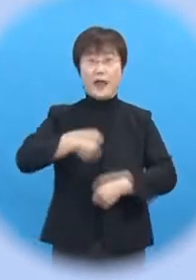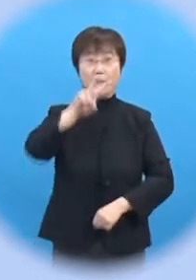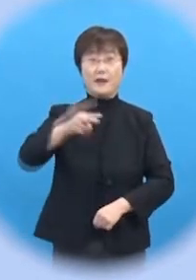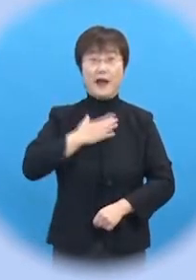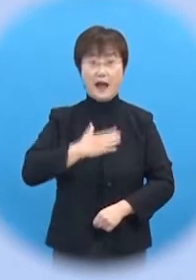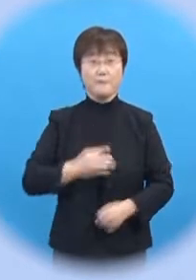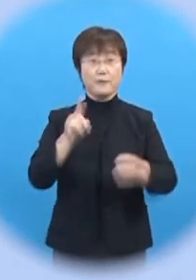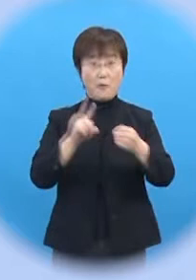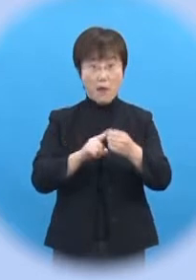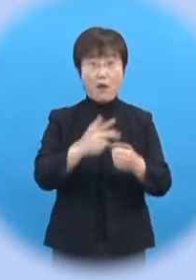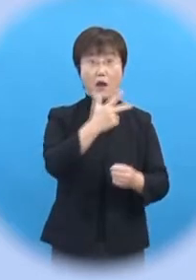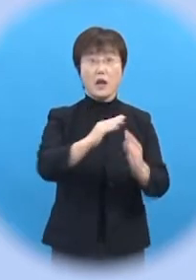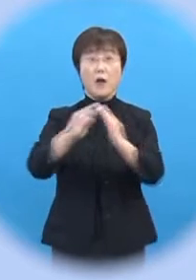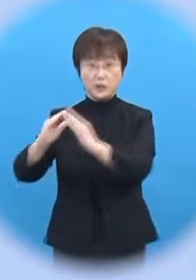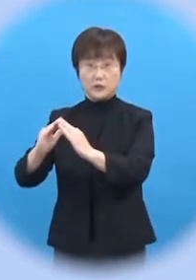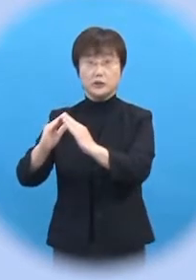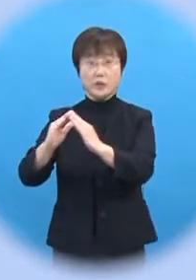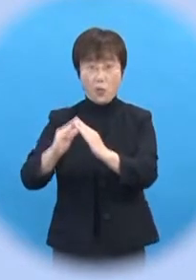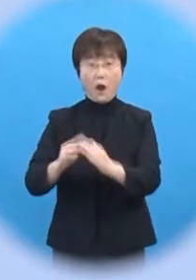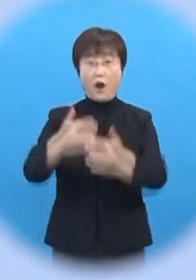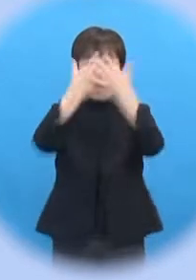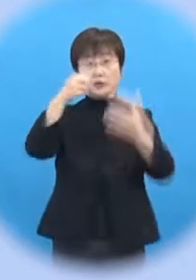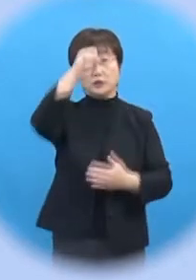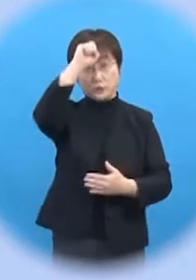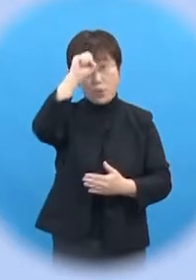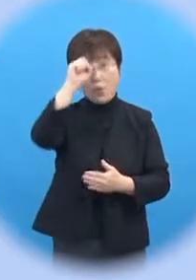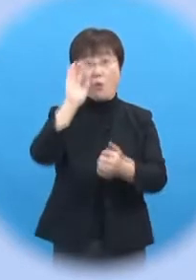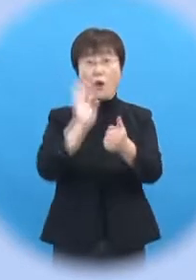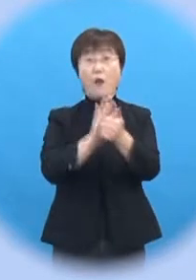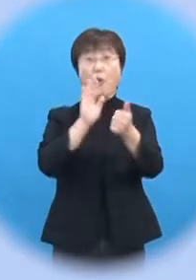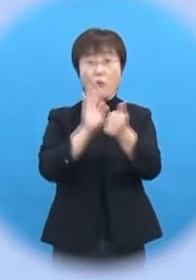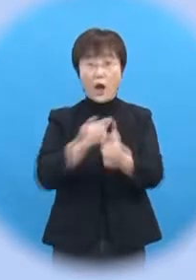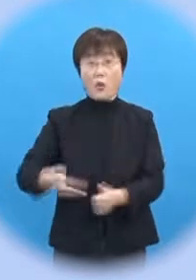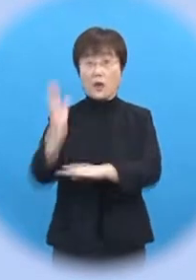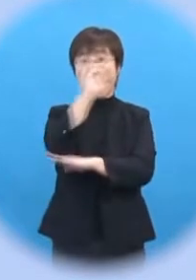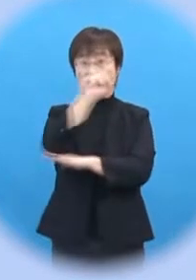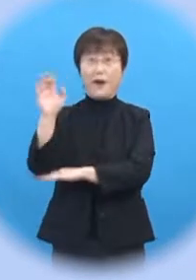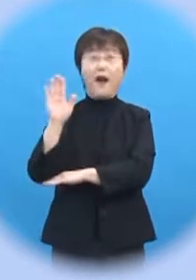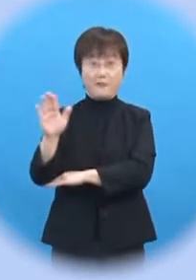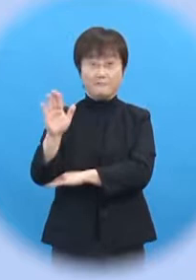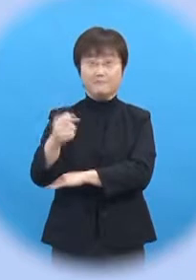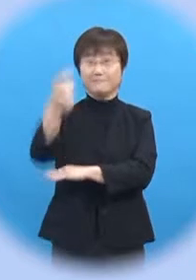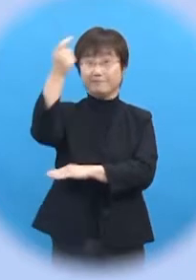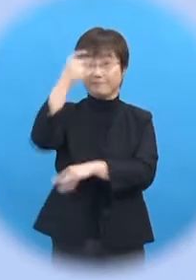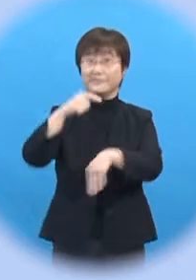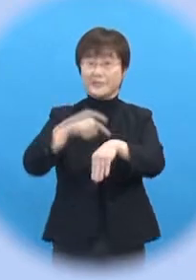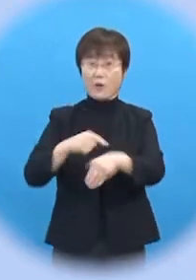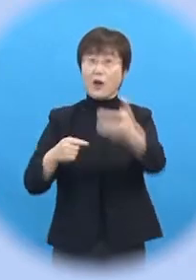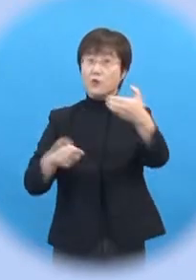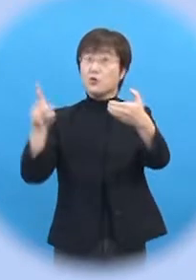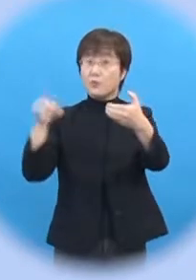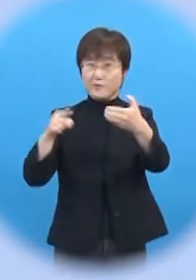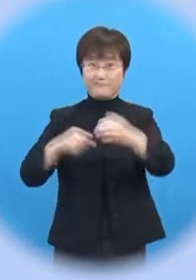う、各市町では認知症サポーター養成講座を開催しています。講習時間はおよそ